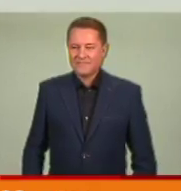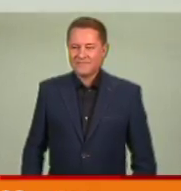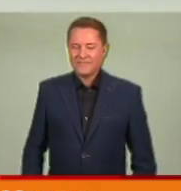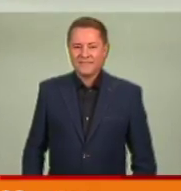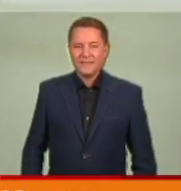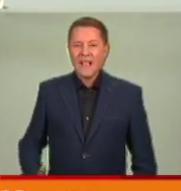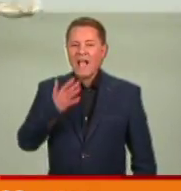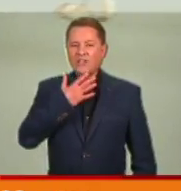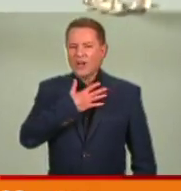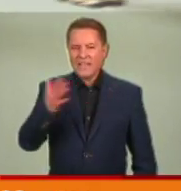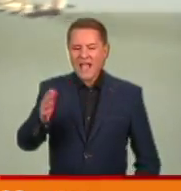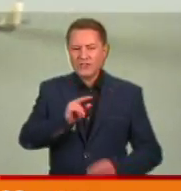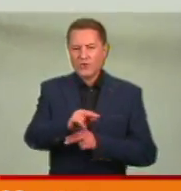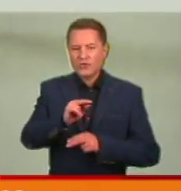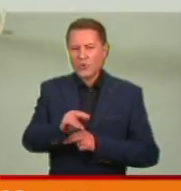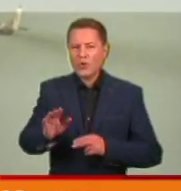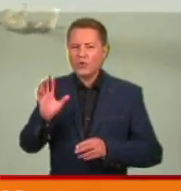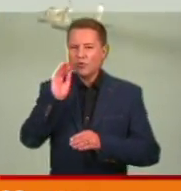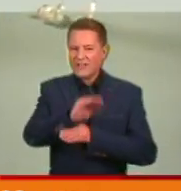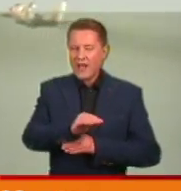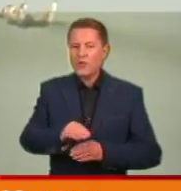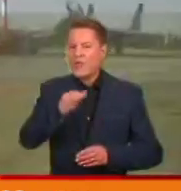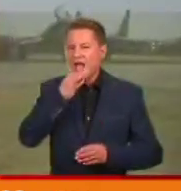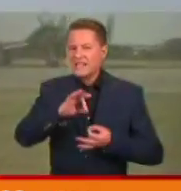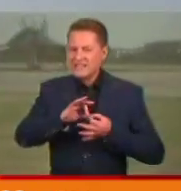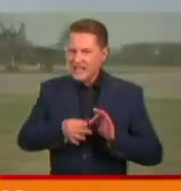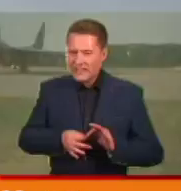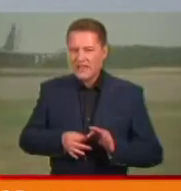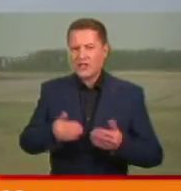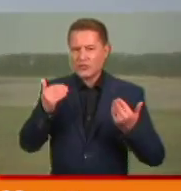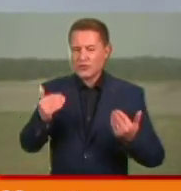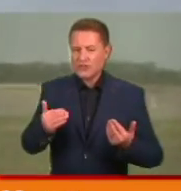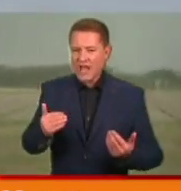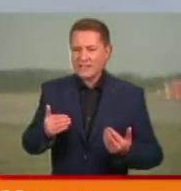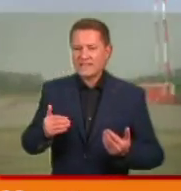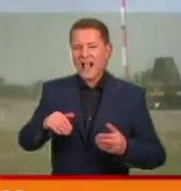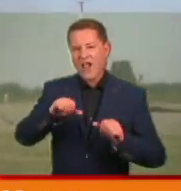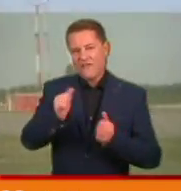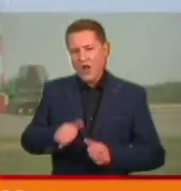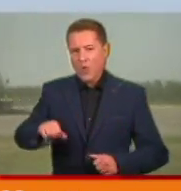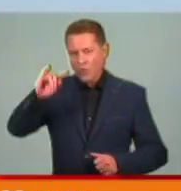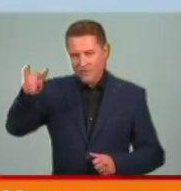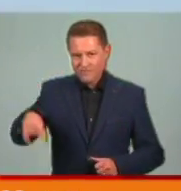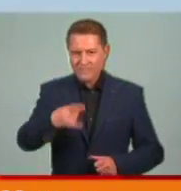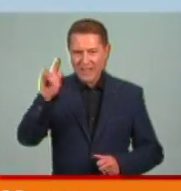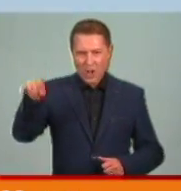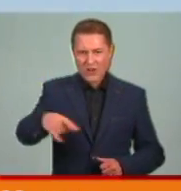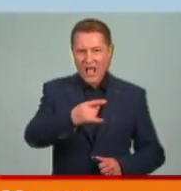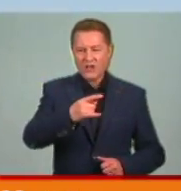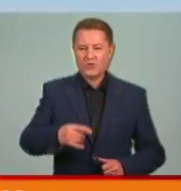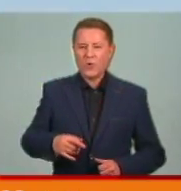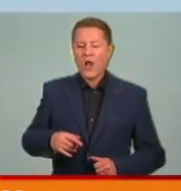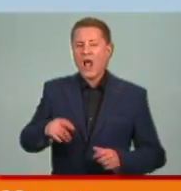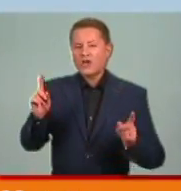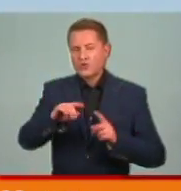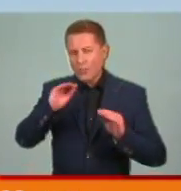До радянської школи тренери додають і складних сучасних фігур пілотажу. Рух на низькій висоті, способи, що дають змогу ухилитися від